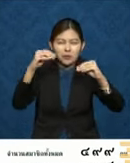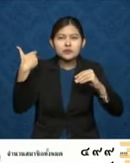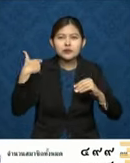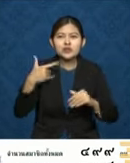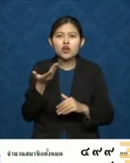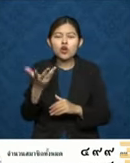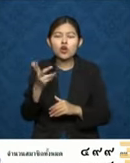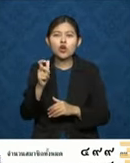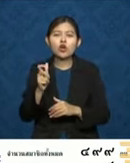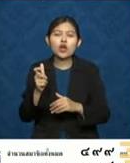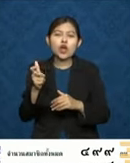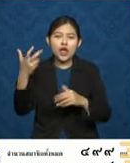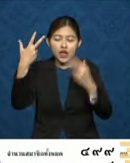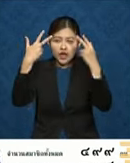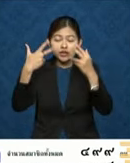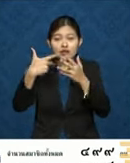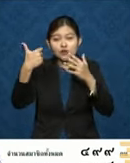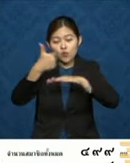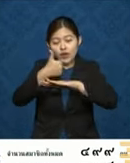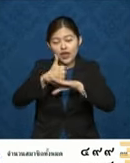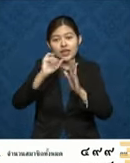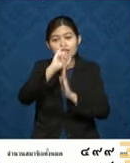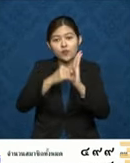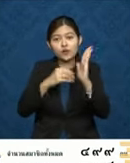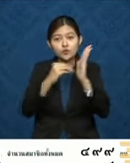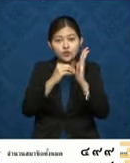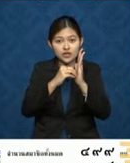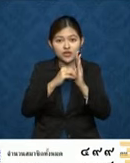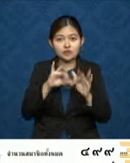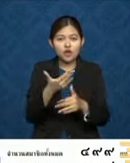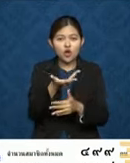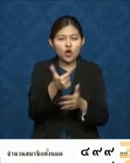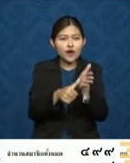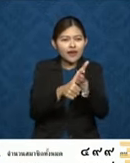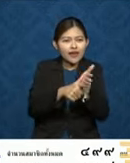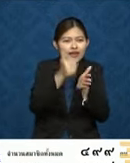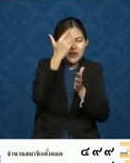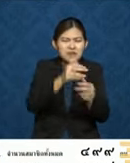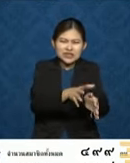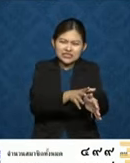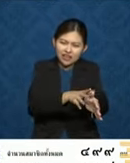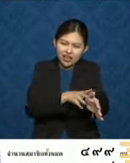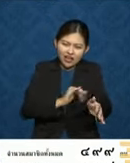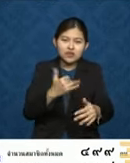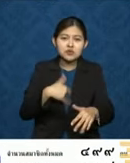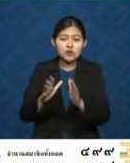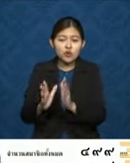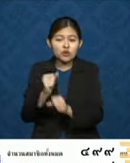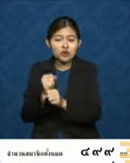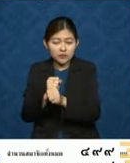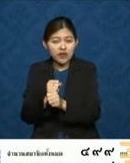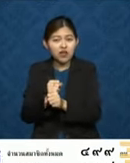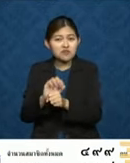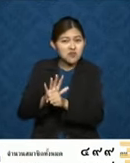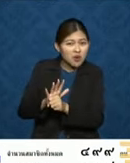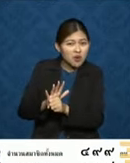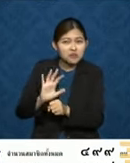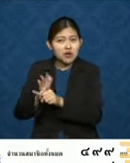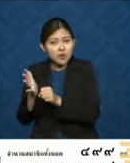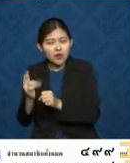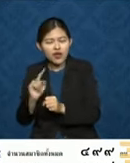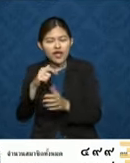ว่าการกรุงเทพมหานครช่วยหาสาเหตุว่าเหตุใดการแก้ไขนี้ถึงล่าช้ามีเจ้าหน้าที่เพียงพอหรือไม่หรือเพราะเหตุ